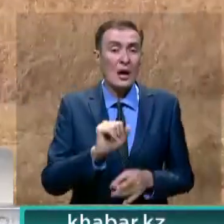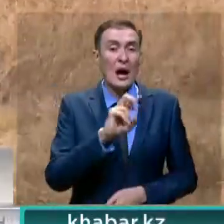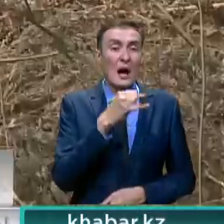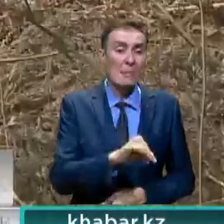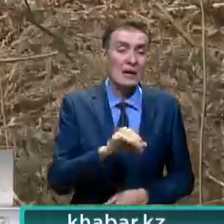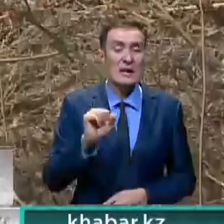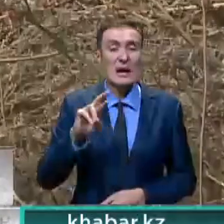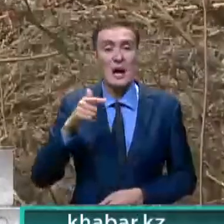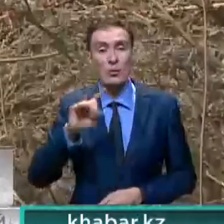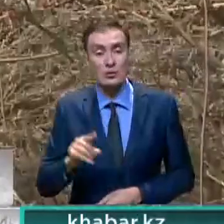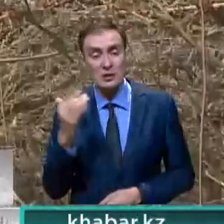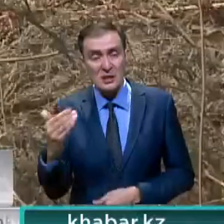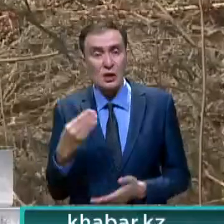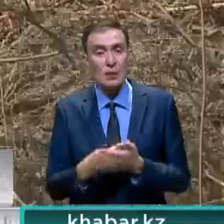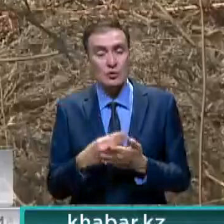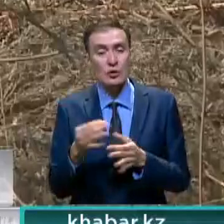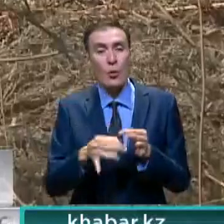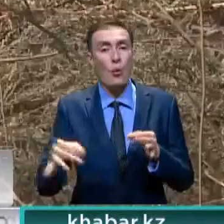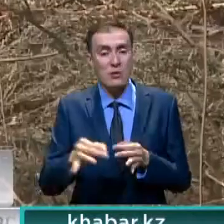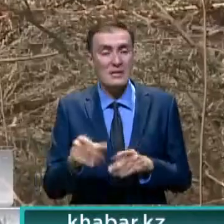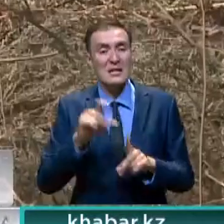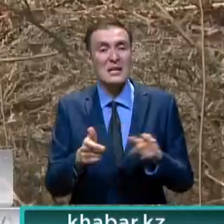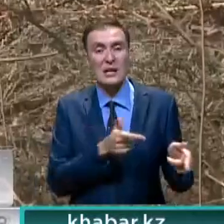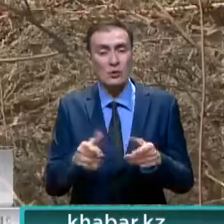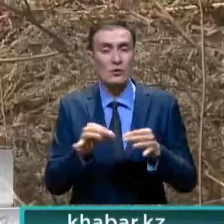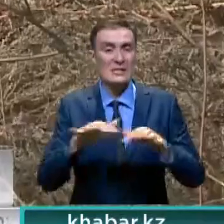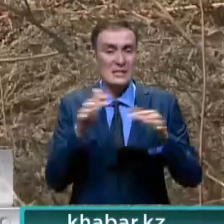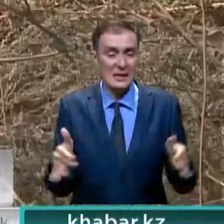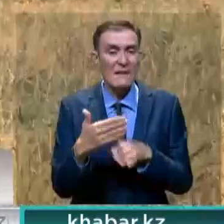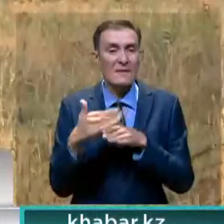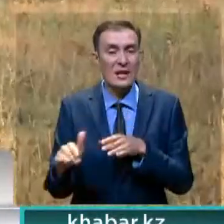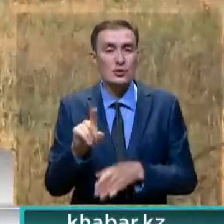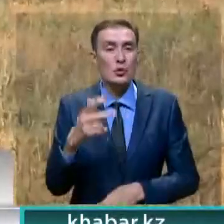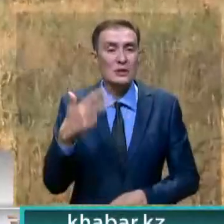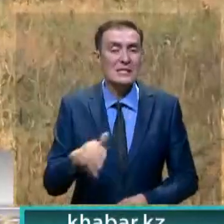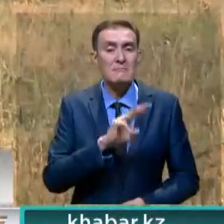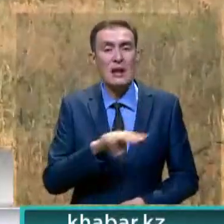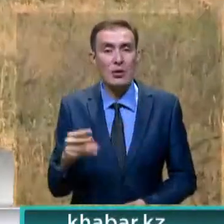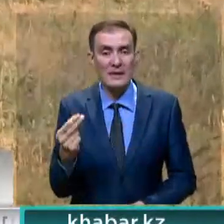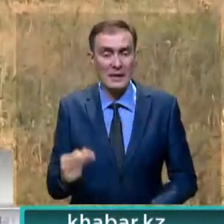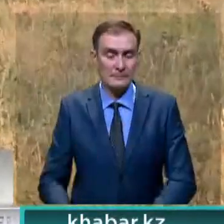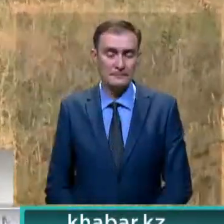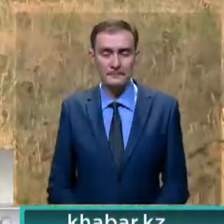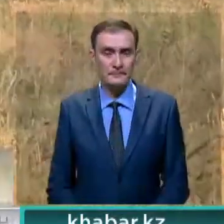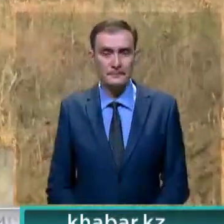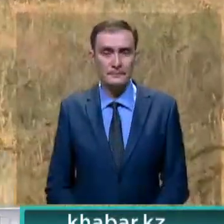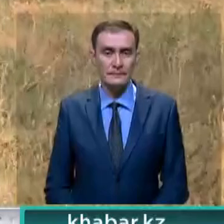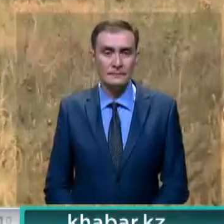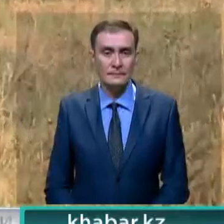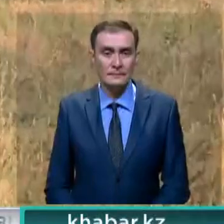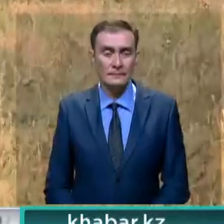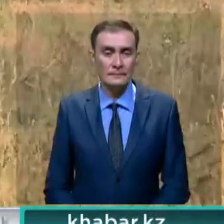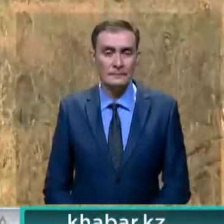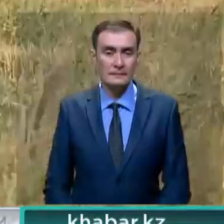и Аягус. Для них из бюджета области на заготовку сена уже выделяют 130 миллионов тенге. Анна Лисимбердина, Жигер